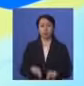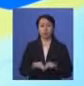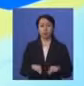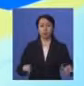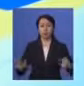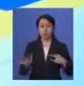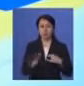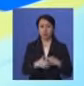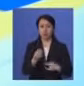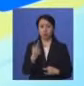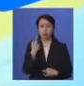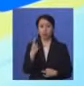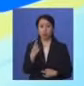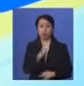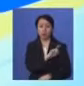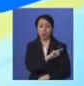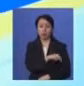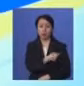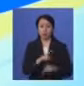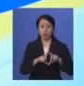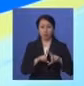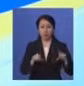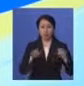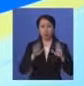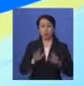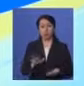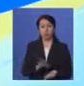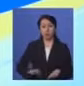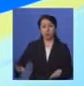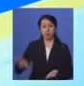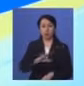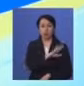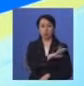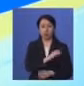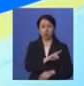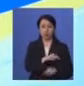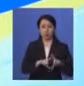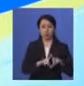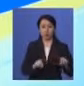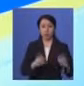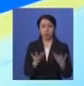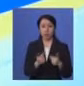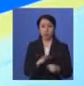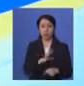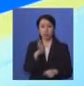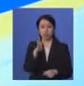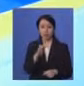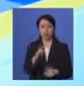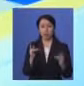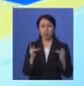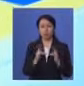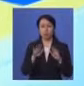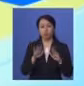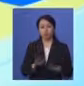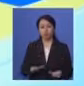В Петропавловске закрыли еще один провизорный стационар на базе областной многопрофильной больницы. Рассчитан он был на 400